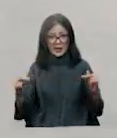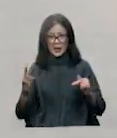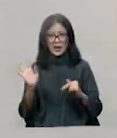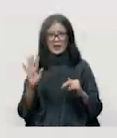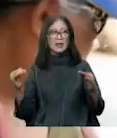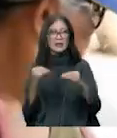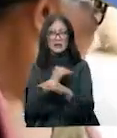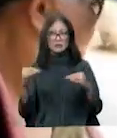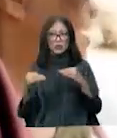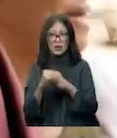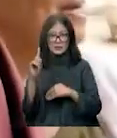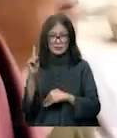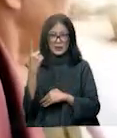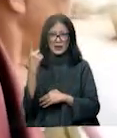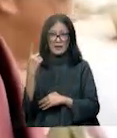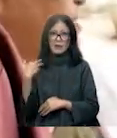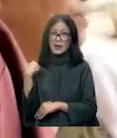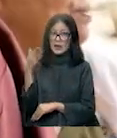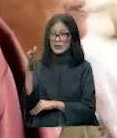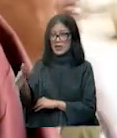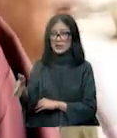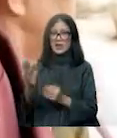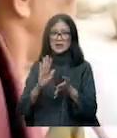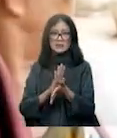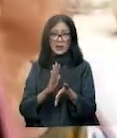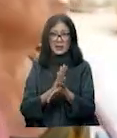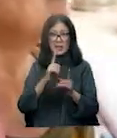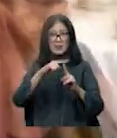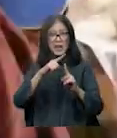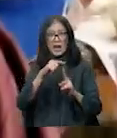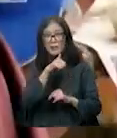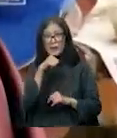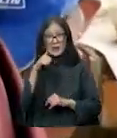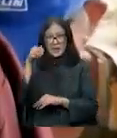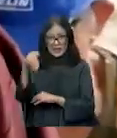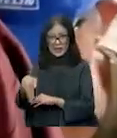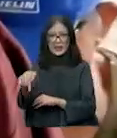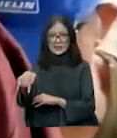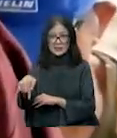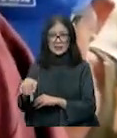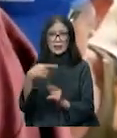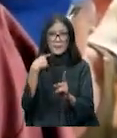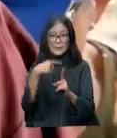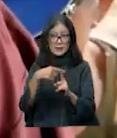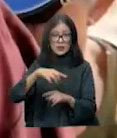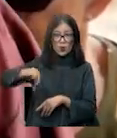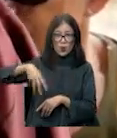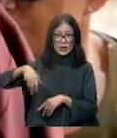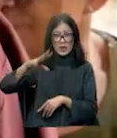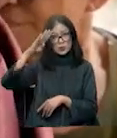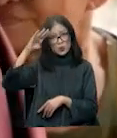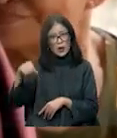IKN. Kita ramai-ramai kesempatan tanggal merah untuk berkunjung ke sini. Sama keluarga, ada suami,